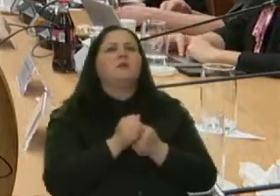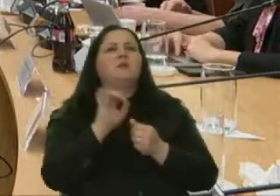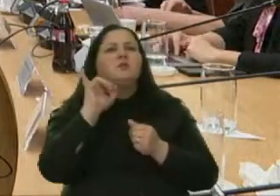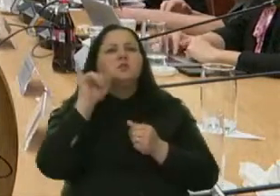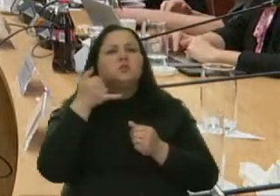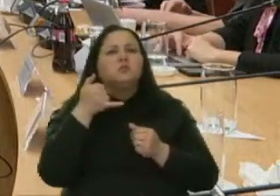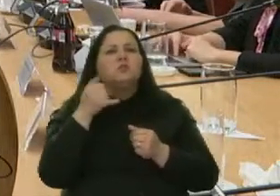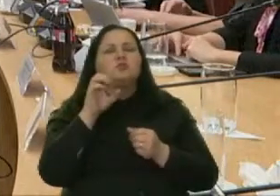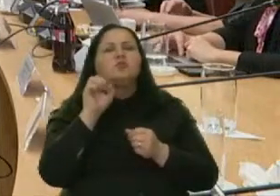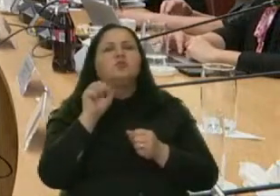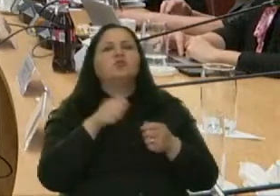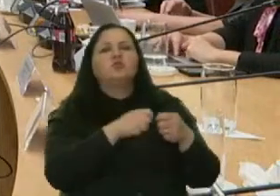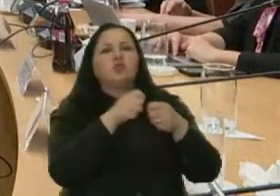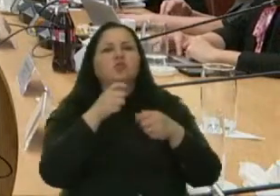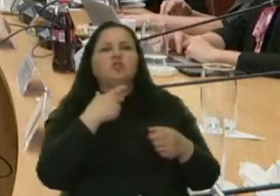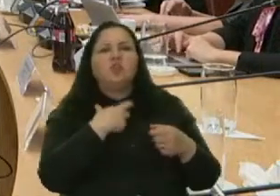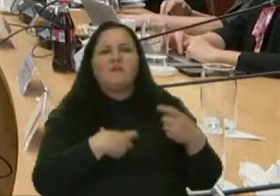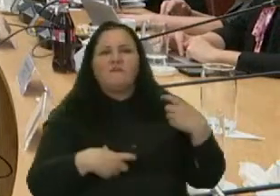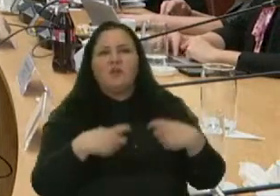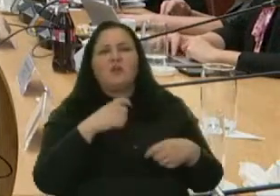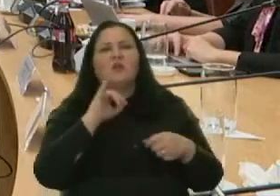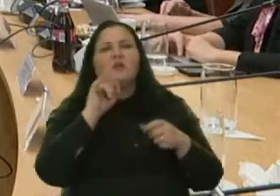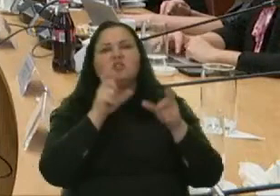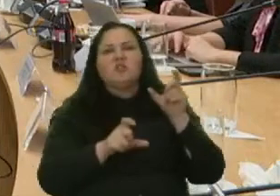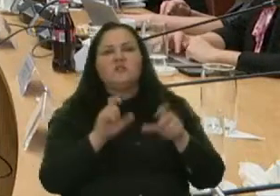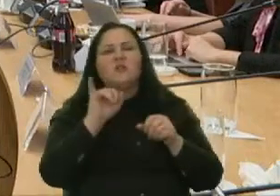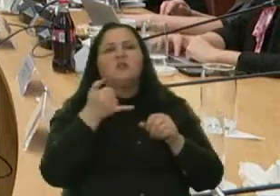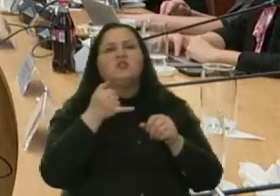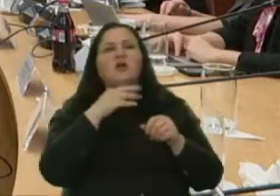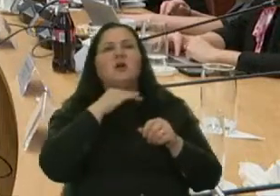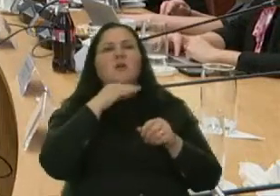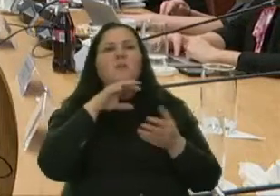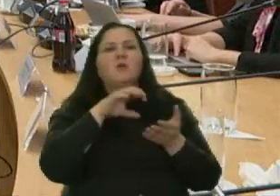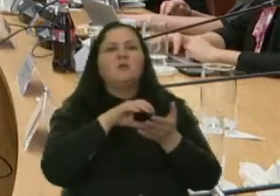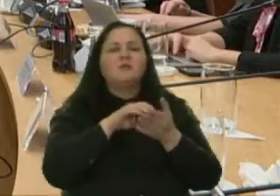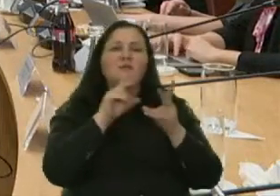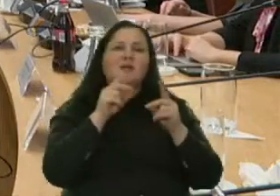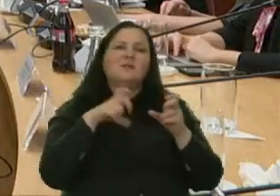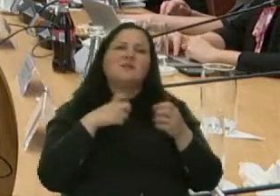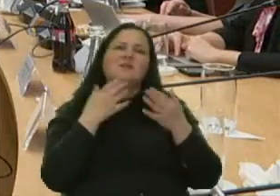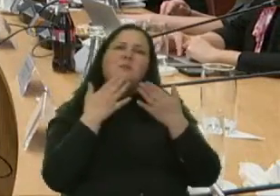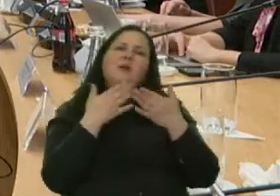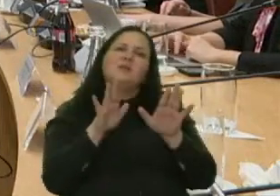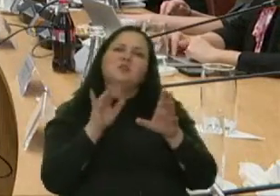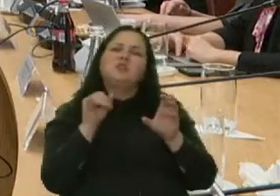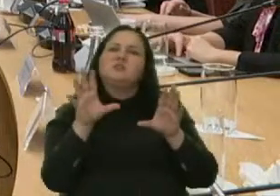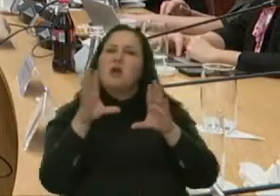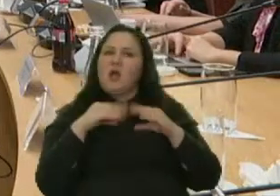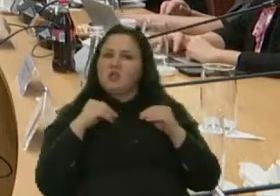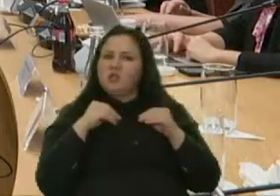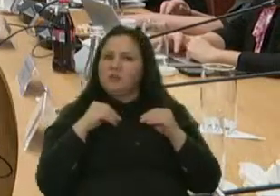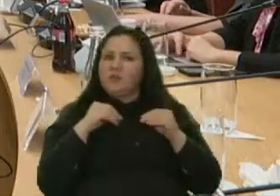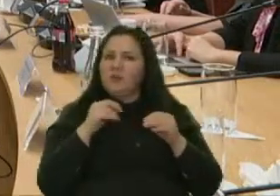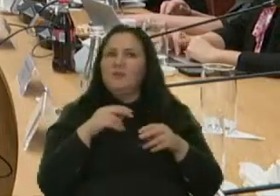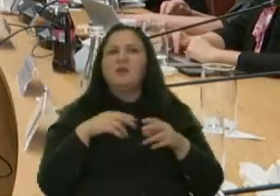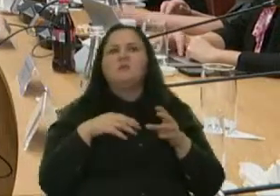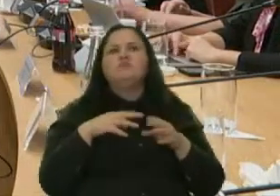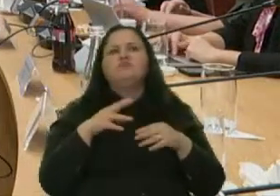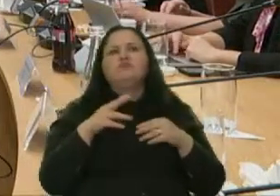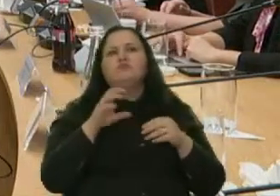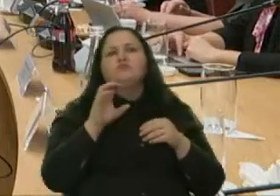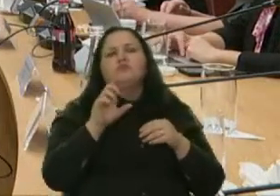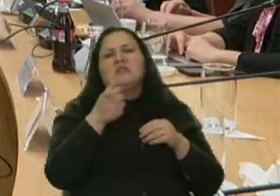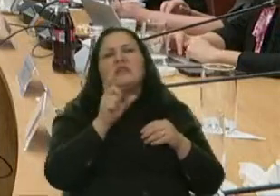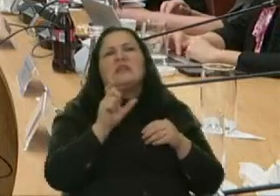administrația locală sunt de acord doar că vreau să spun că trebuie să fim mai deschi și să acceptăm critica să acceptăm Că puteam să